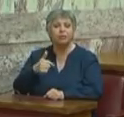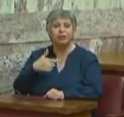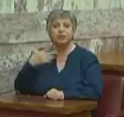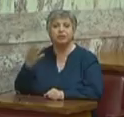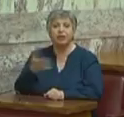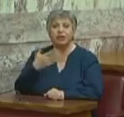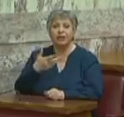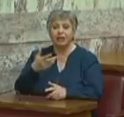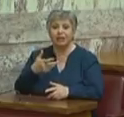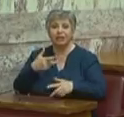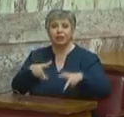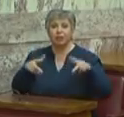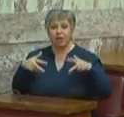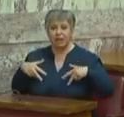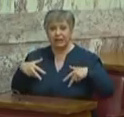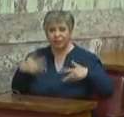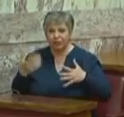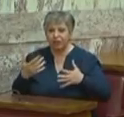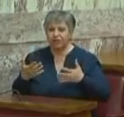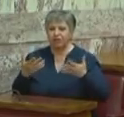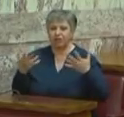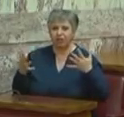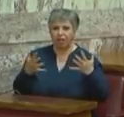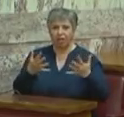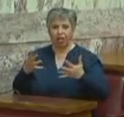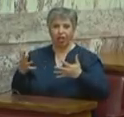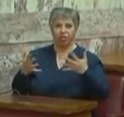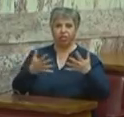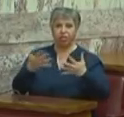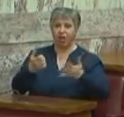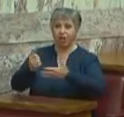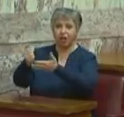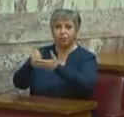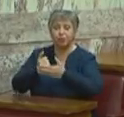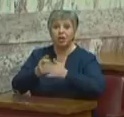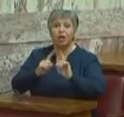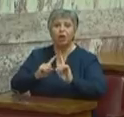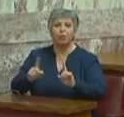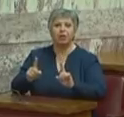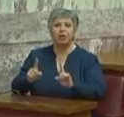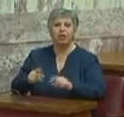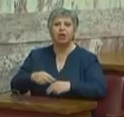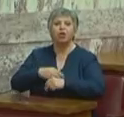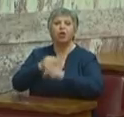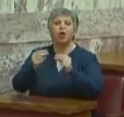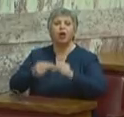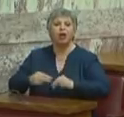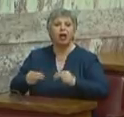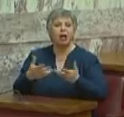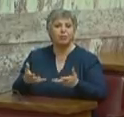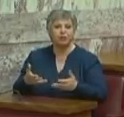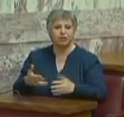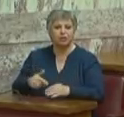χωρίς χρηματοδότηση και να αποτελέσει η διακυβέρνηση της χώρας από την αριστερά ένα σύντομο